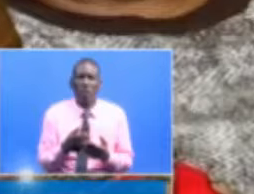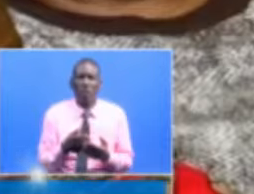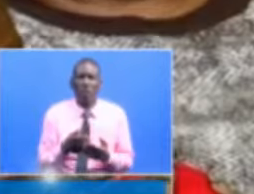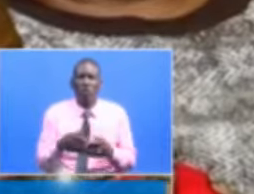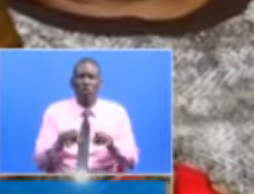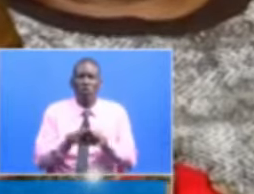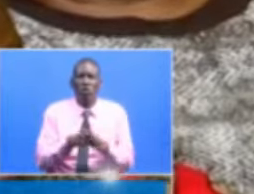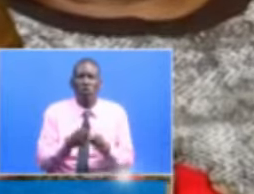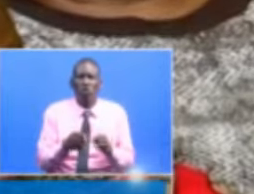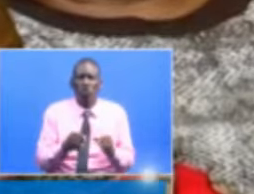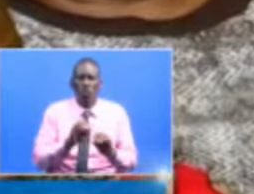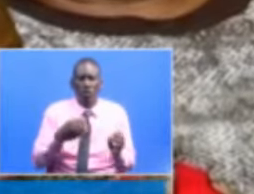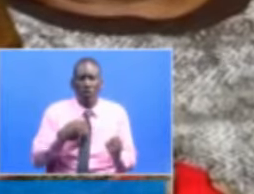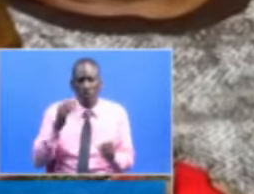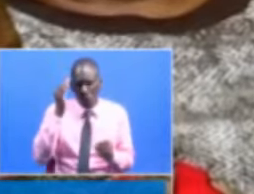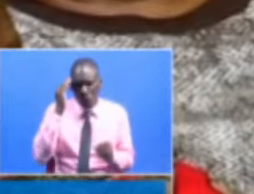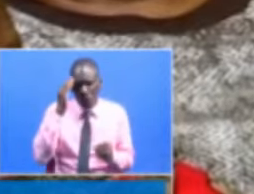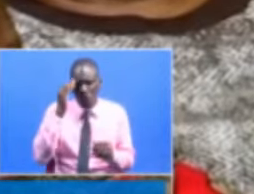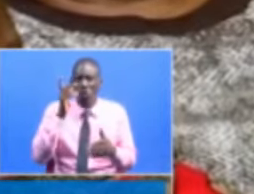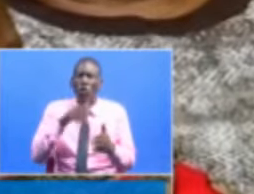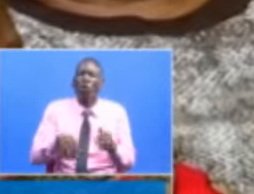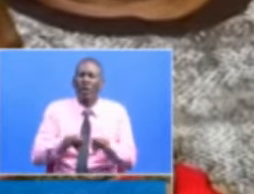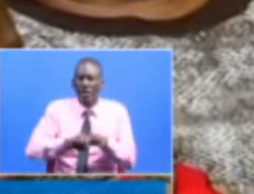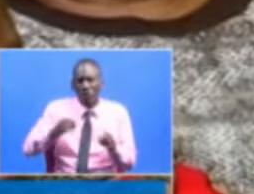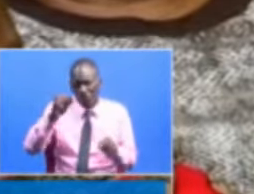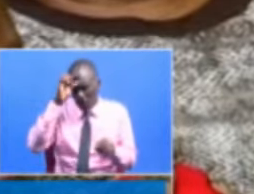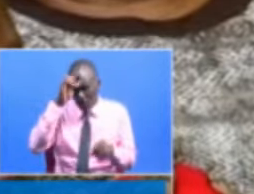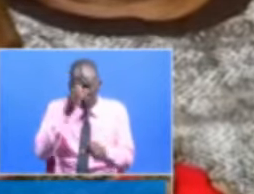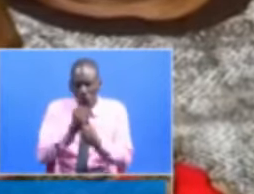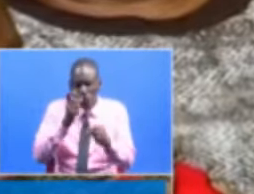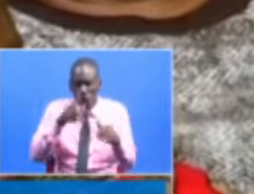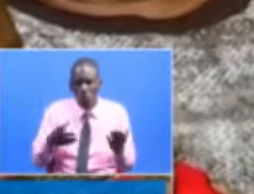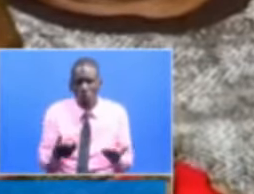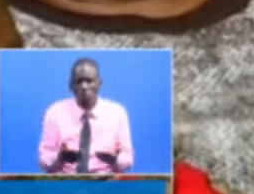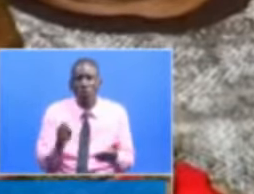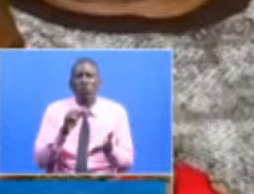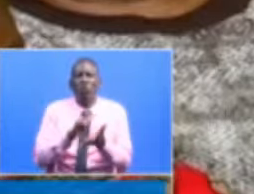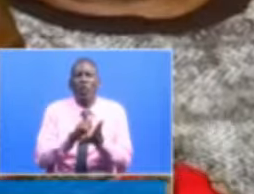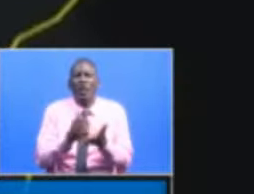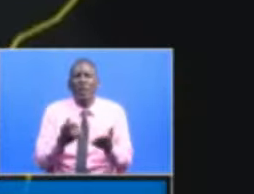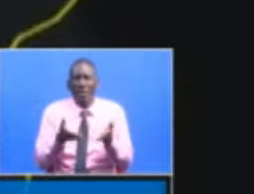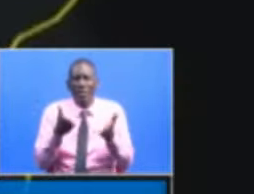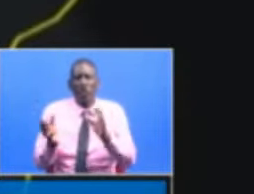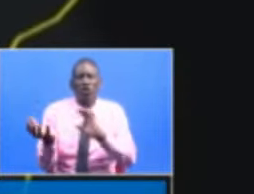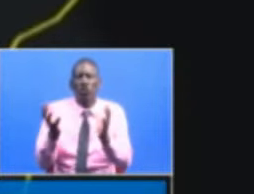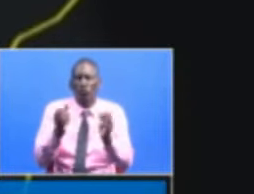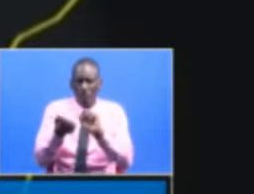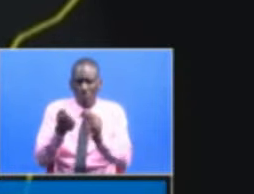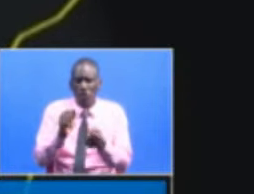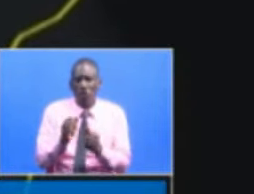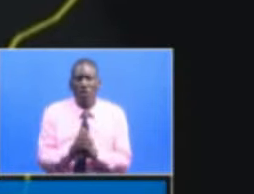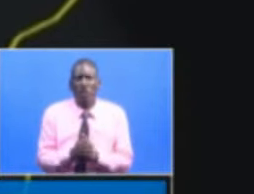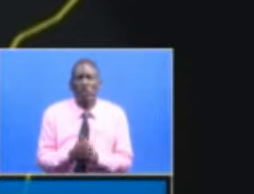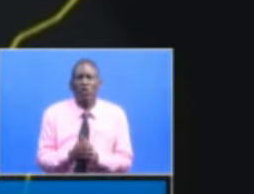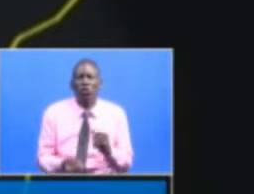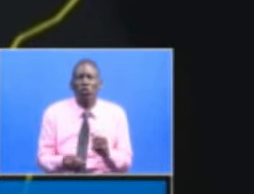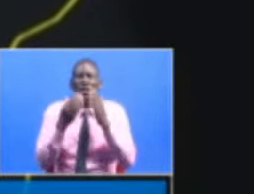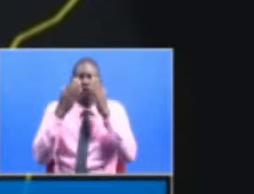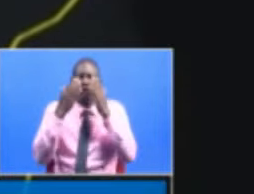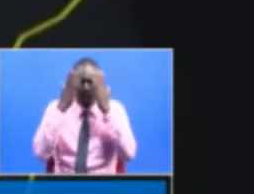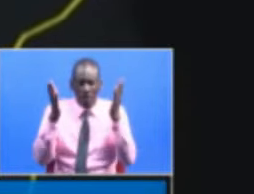the lack of knowledge. Ni nini kama county government mnafanya ili mambo ya climate change wahamasishwe